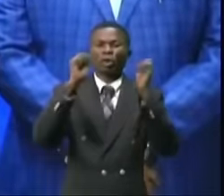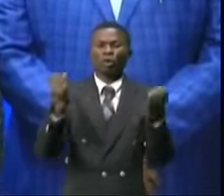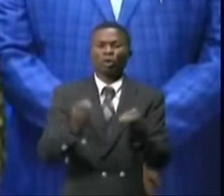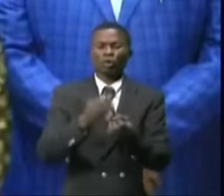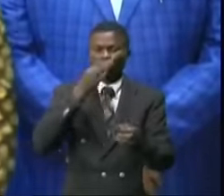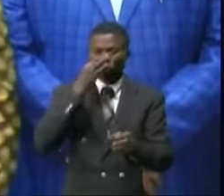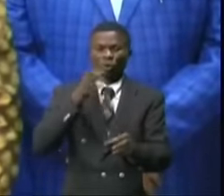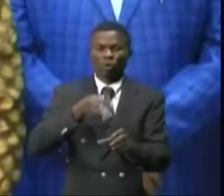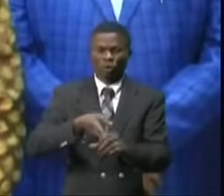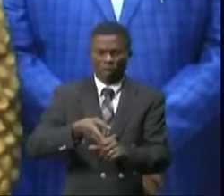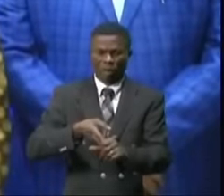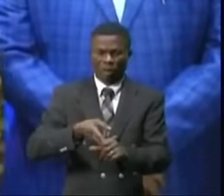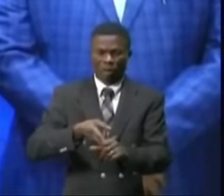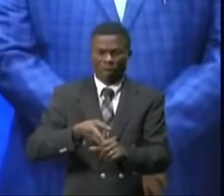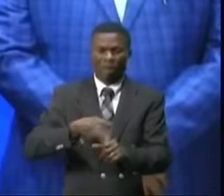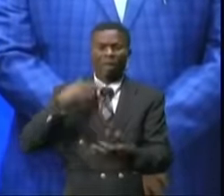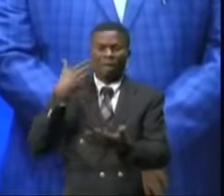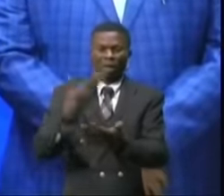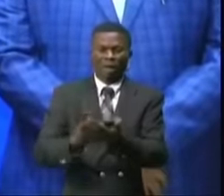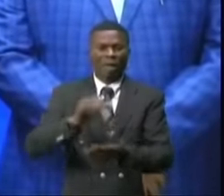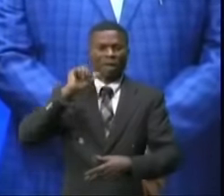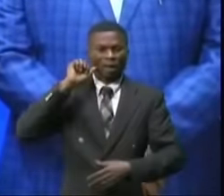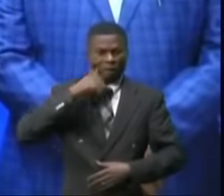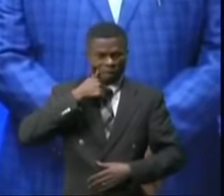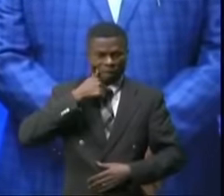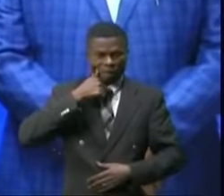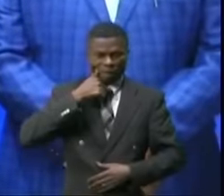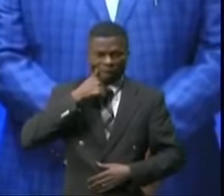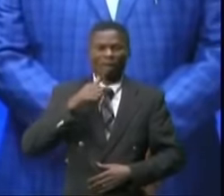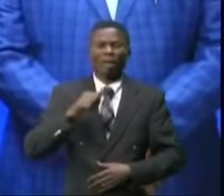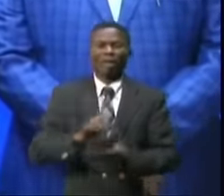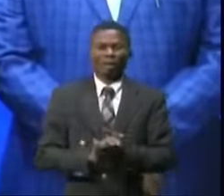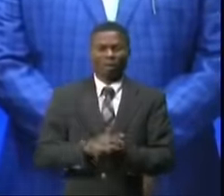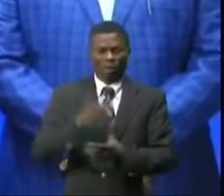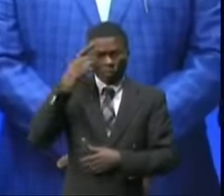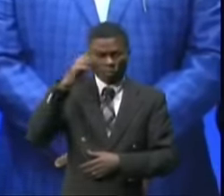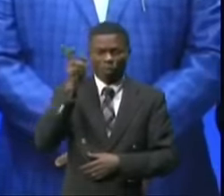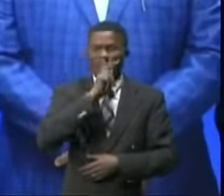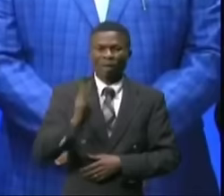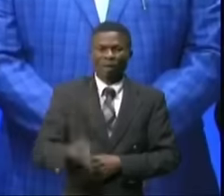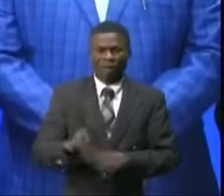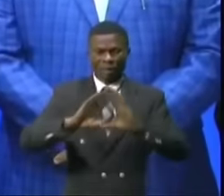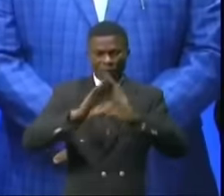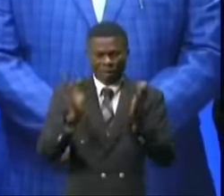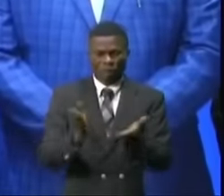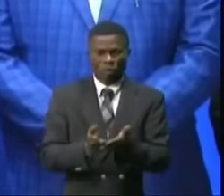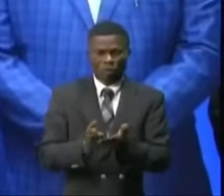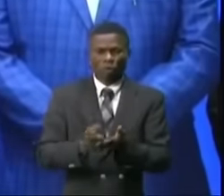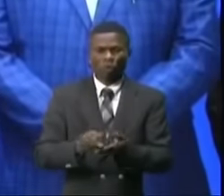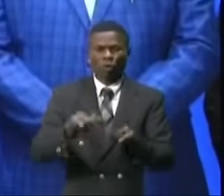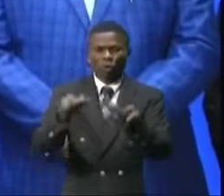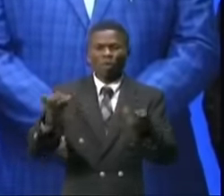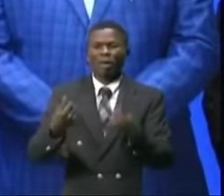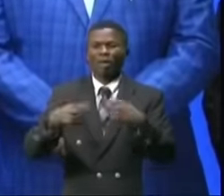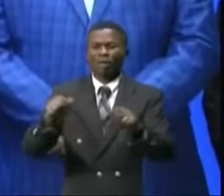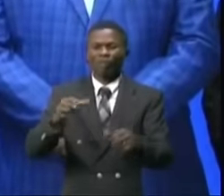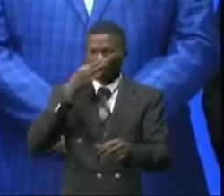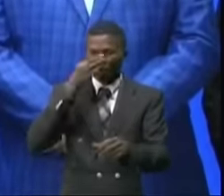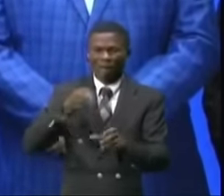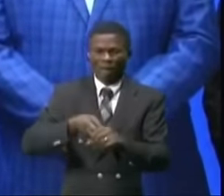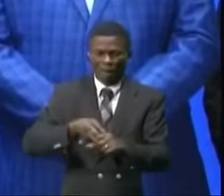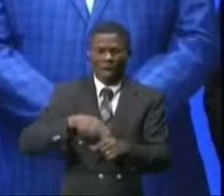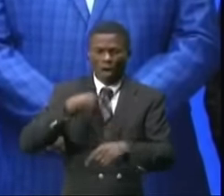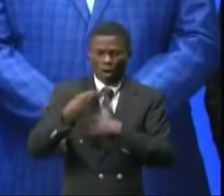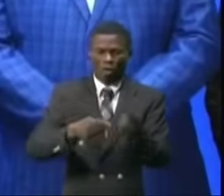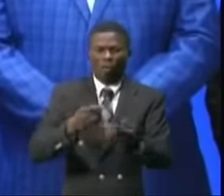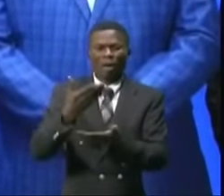puisque le carburant arrive demain à Kisangani, pour que toutes les stations ouvrent et qu'on commence à